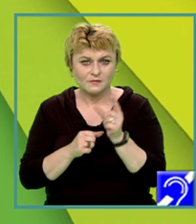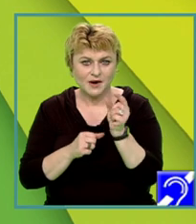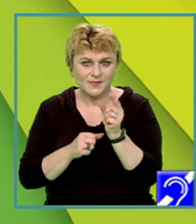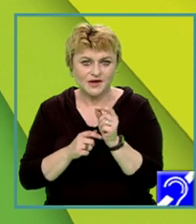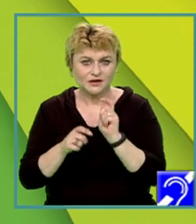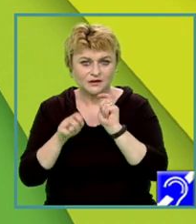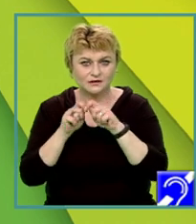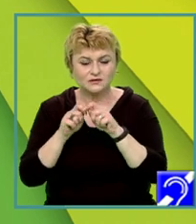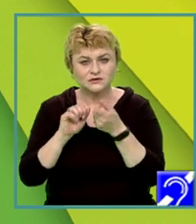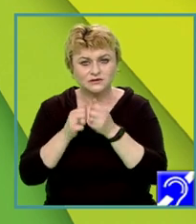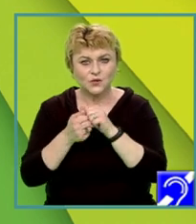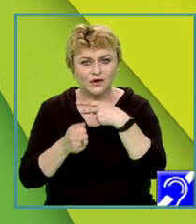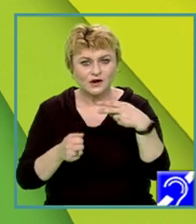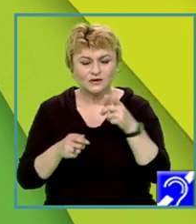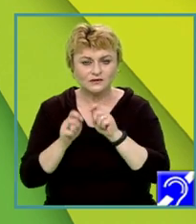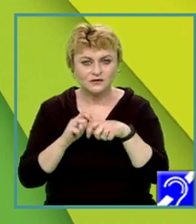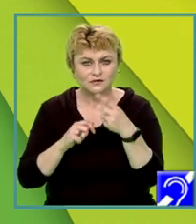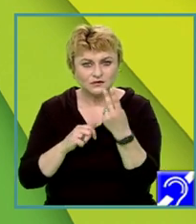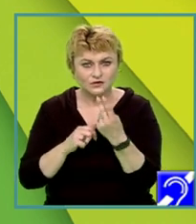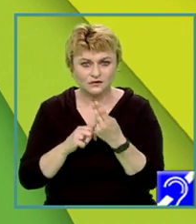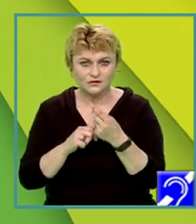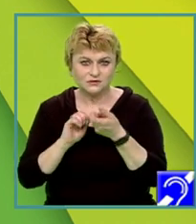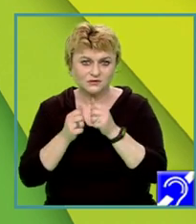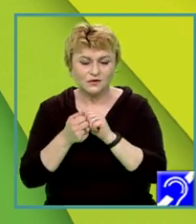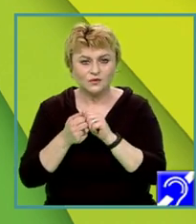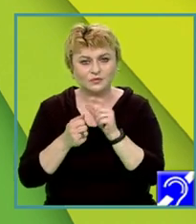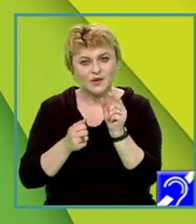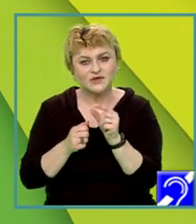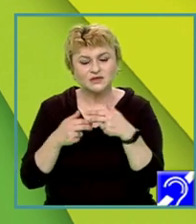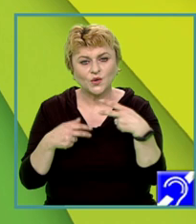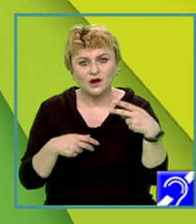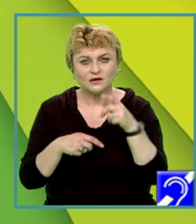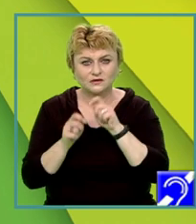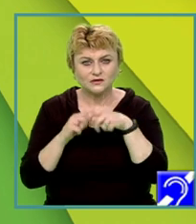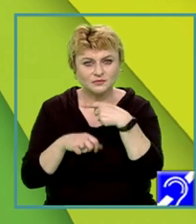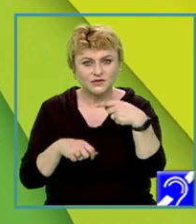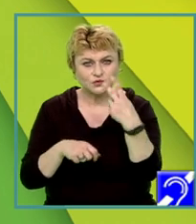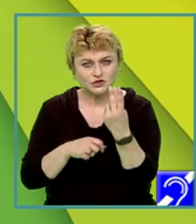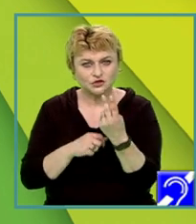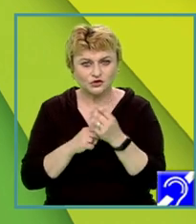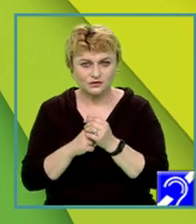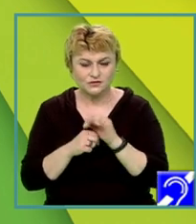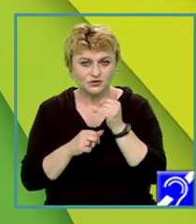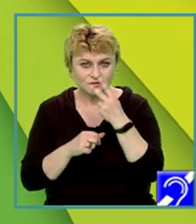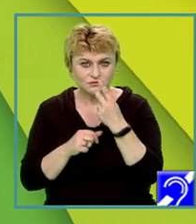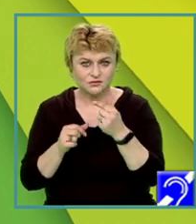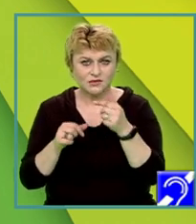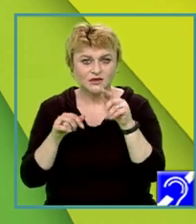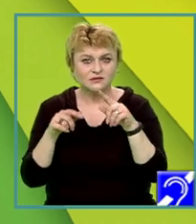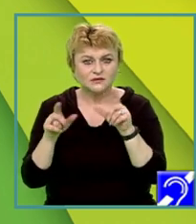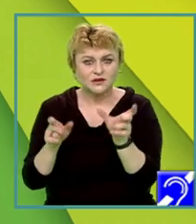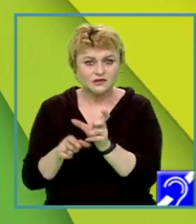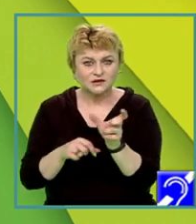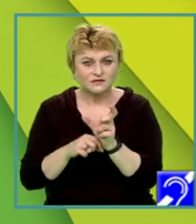decât 2 mai mare sau egal decât minus 2 ceea ce conduce la x aparține intervalului închis minus